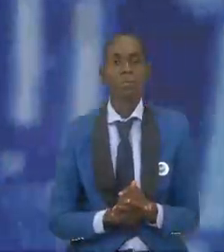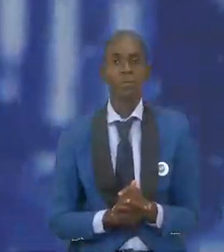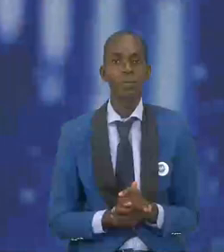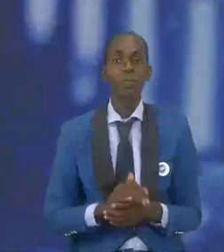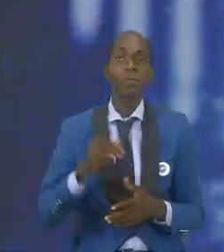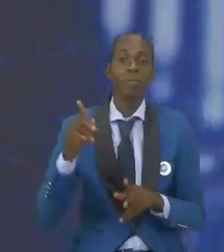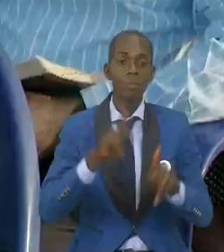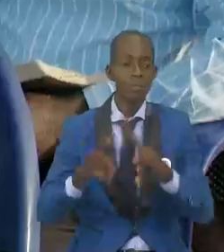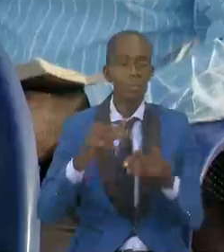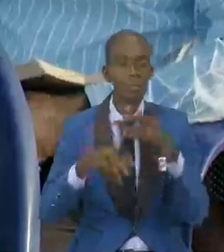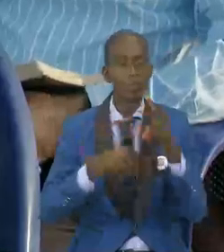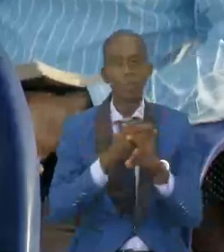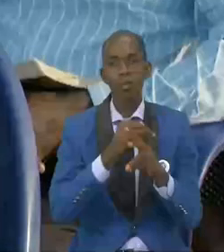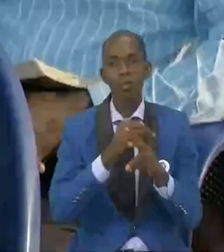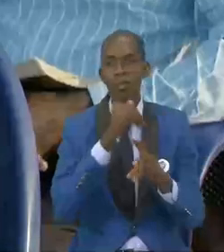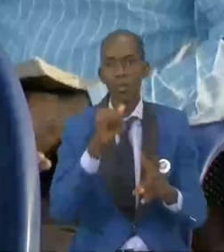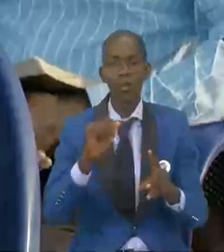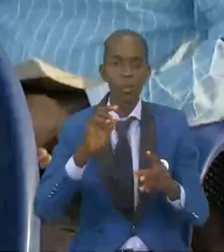impossible